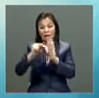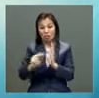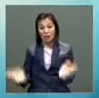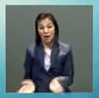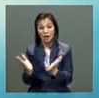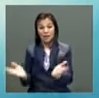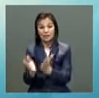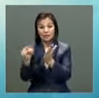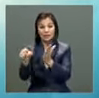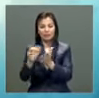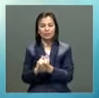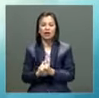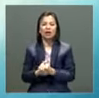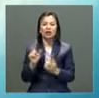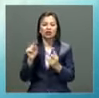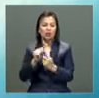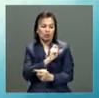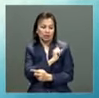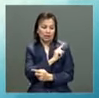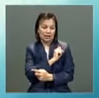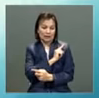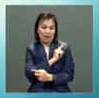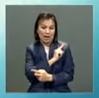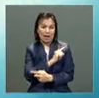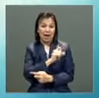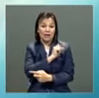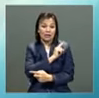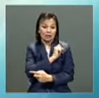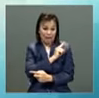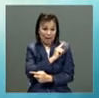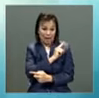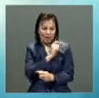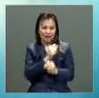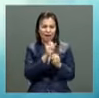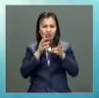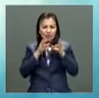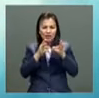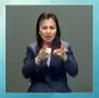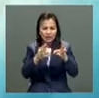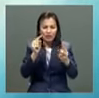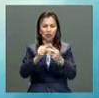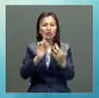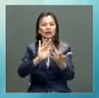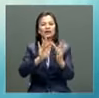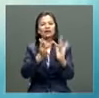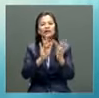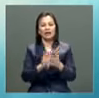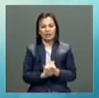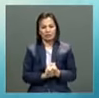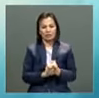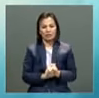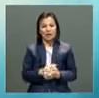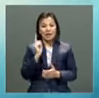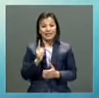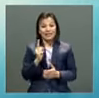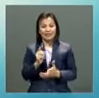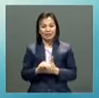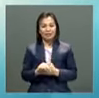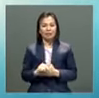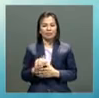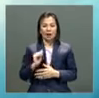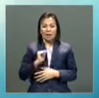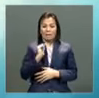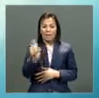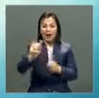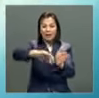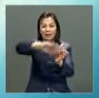รรมทางศาสนาที่โบสถ์ออนไลน์นะครับก็แปลงจากโบสถ์ที่ต้องไปตามตัวโครงสร้าง